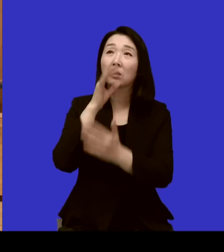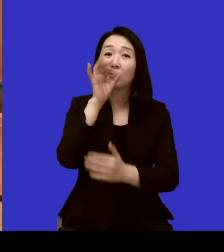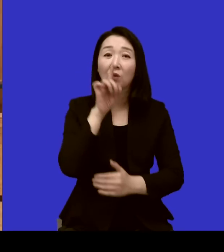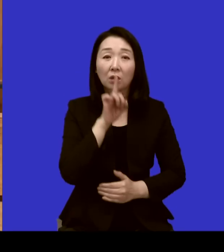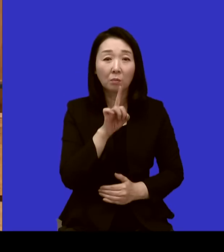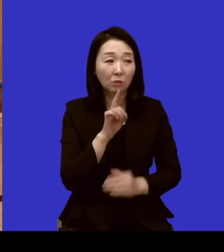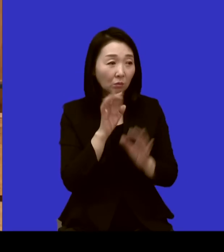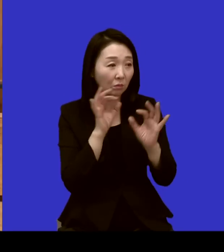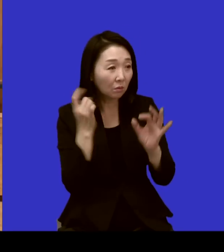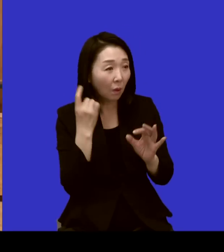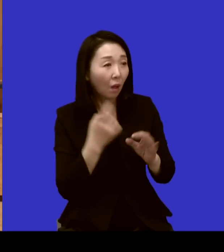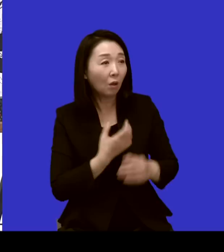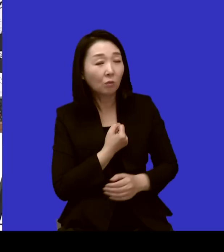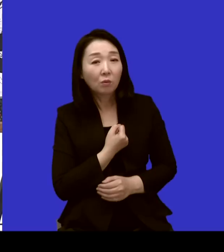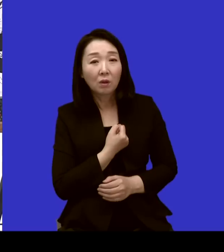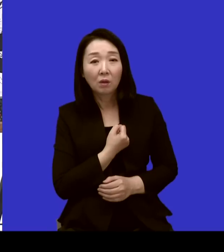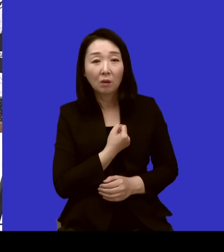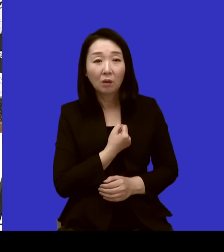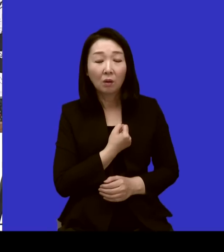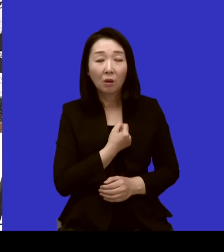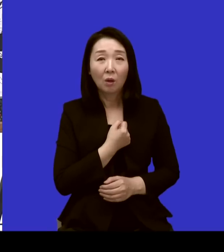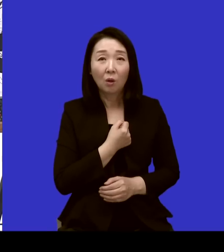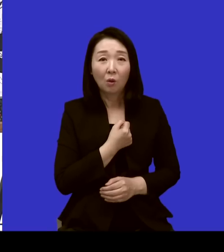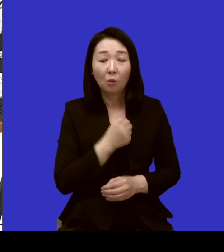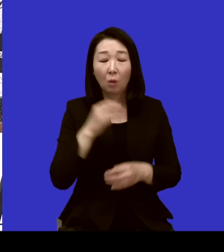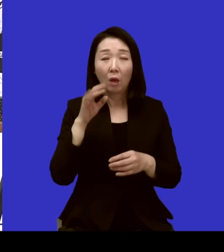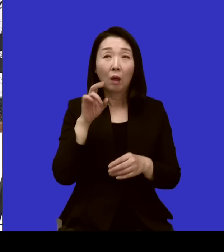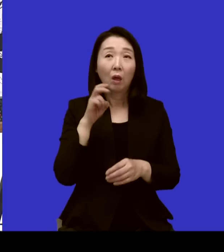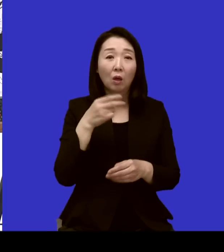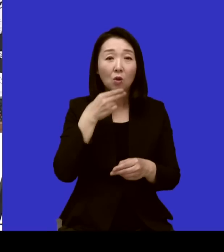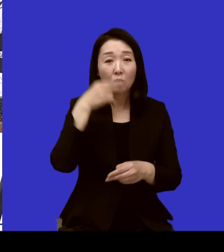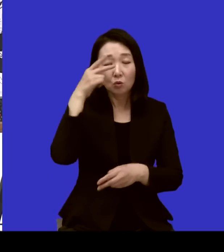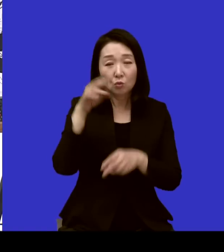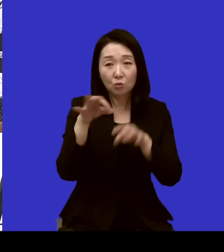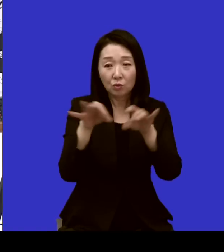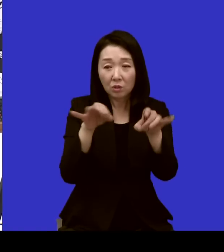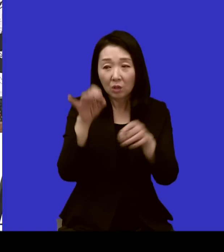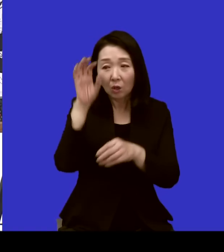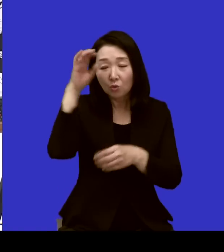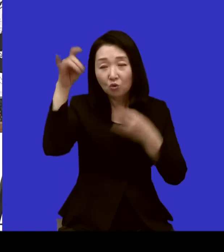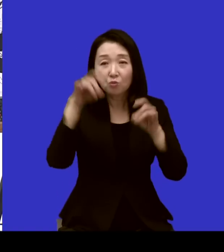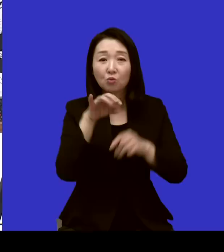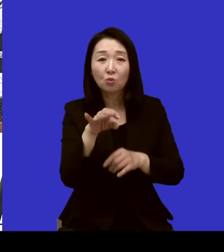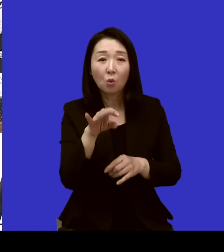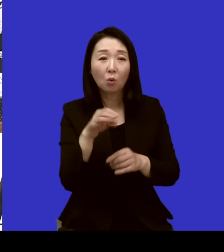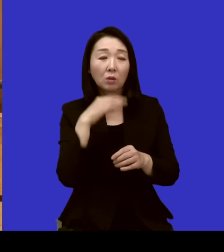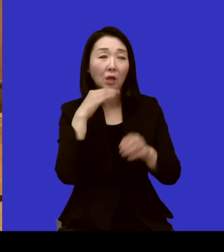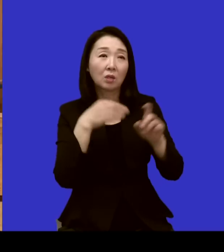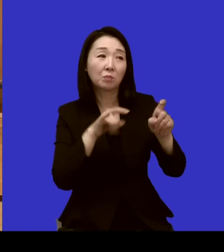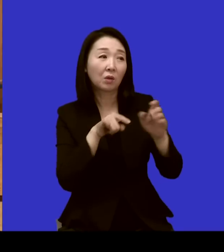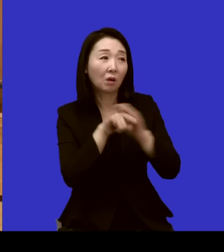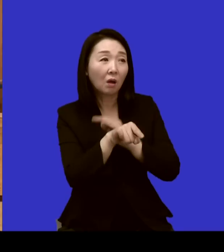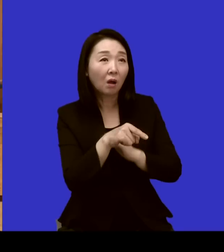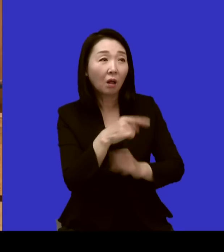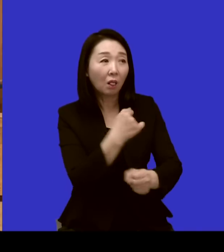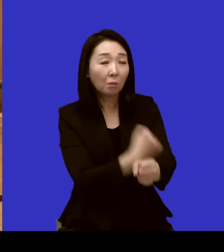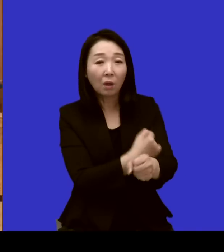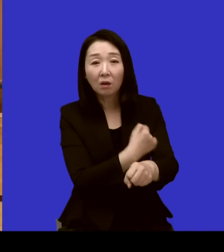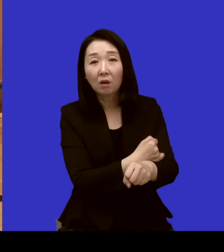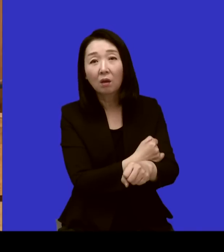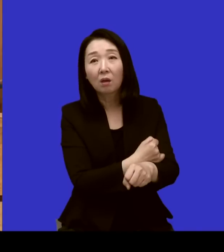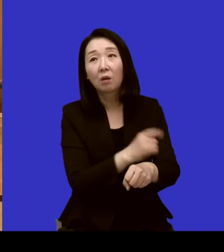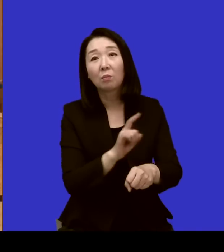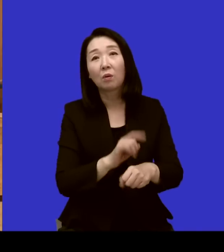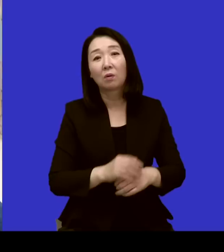저도 엄청 이게- 놀라고 있잖아요. 예. 아니 클럽이 있다고 말하죠. 거기에 10대가 가서 예, 이런 뭐 예. 그러니까 거기도 일어나는지 전혀 몰랐어요.